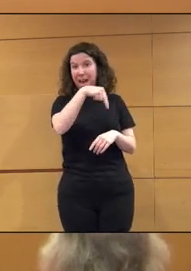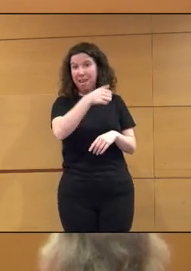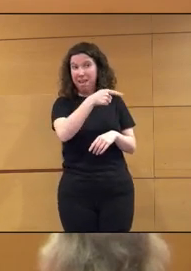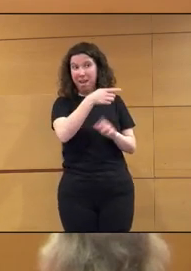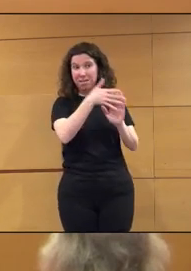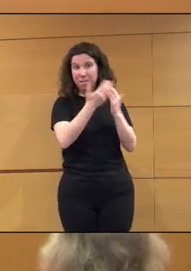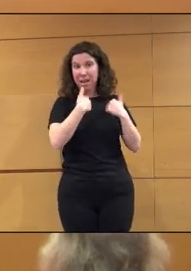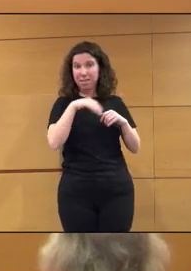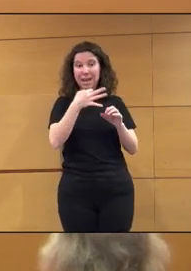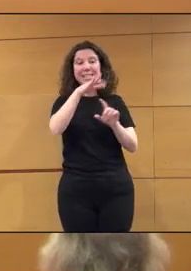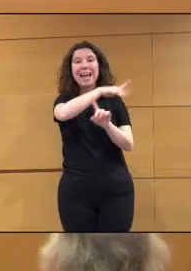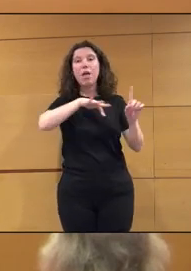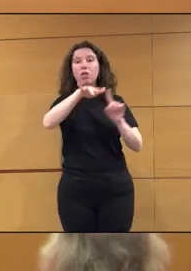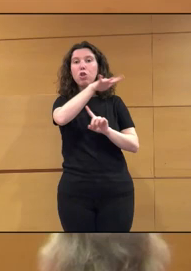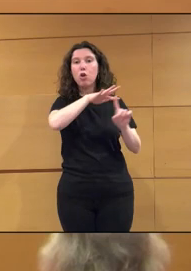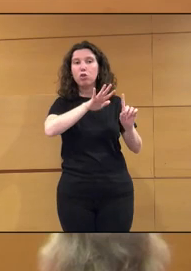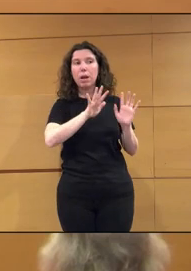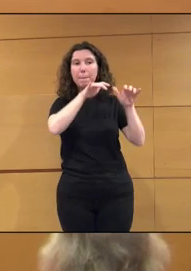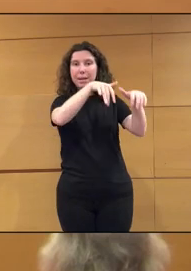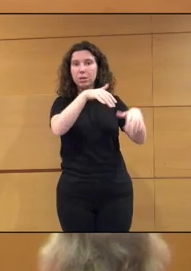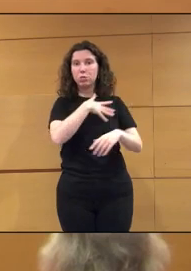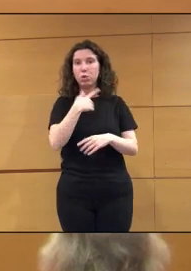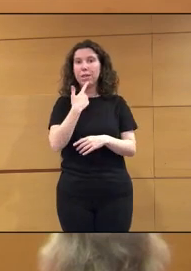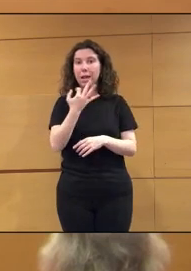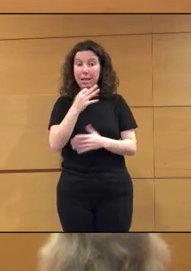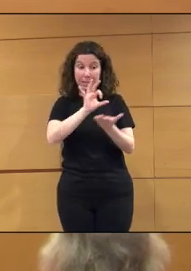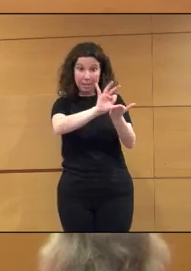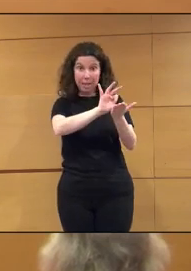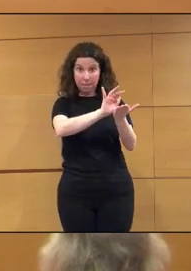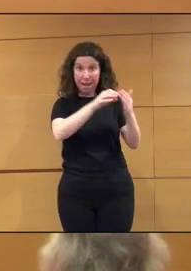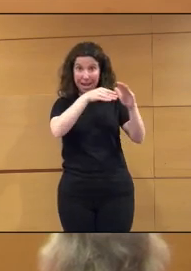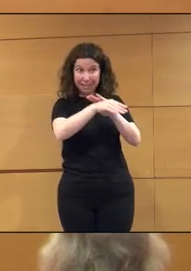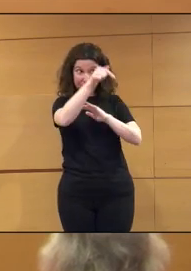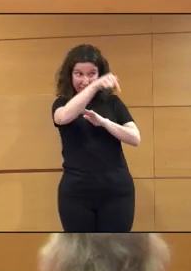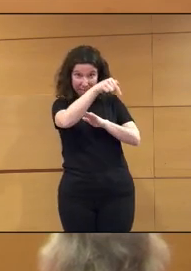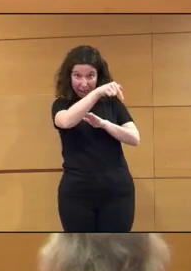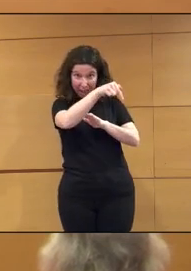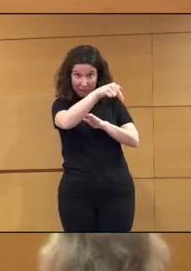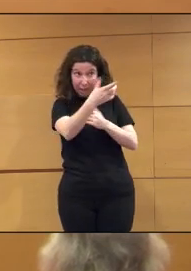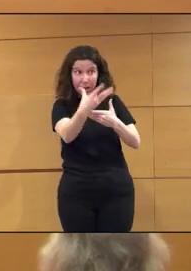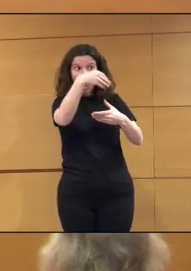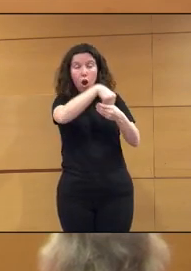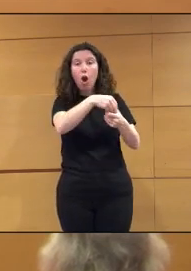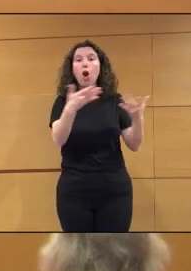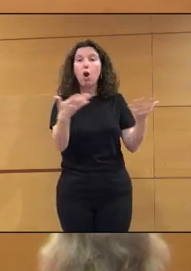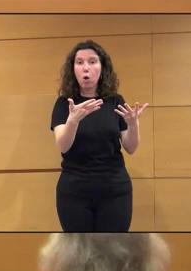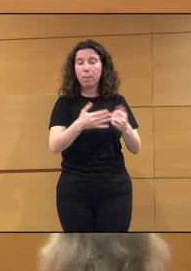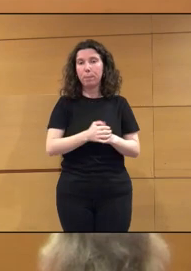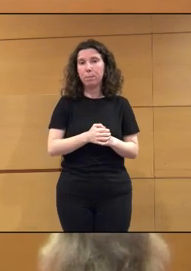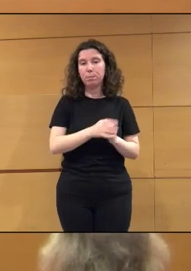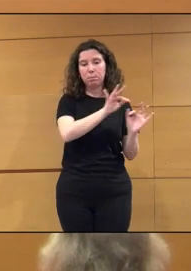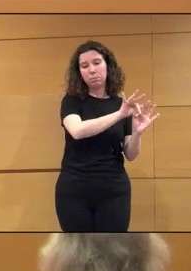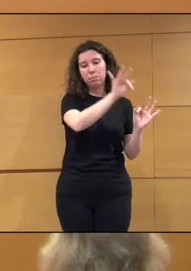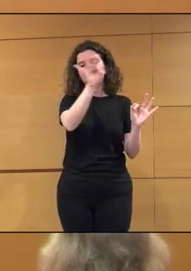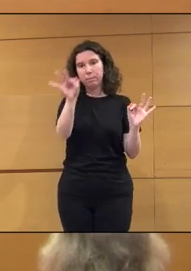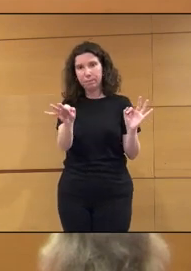entorns immersius, com tu, no? Introdueixes un servei d'accessibilitat dins d'un entorn immersiu. Llavors hem passat per